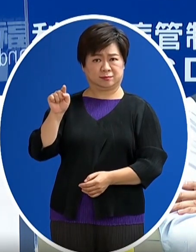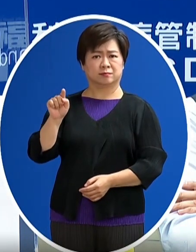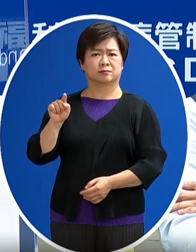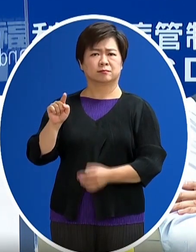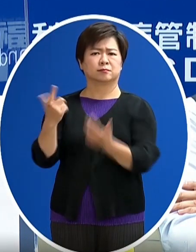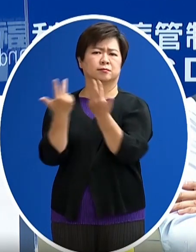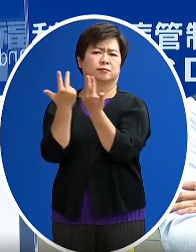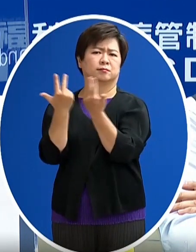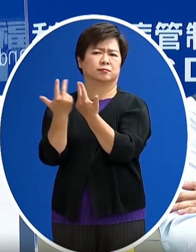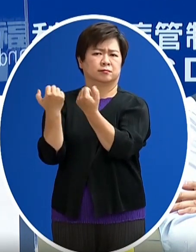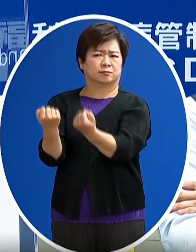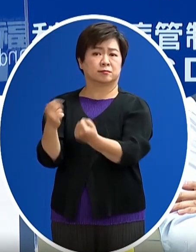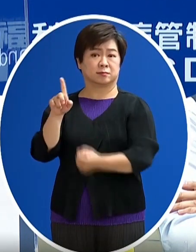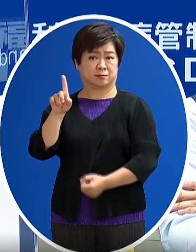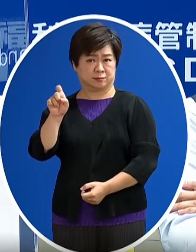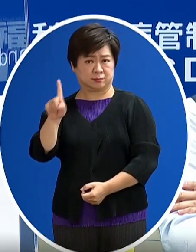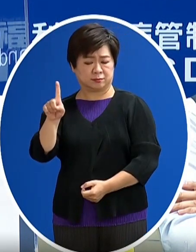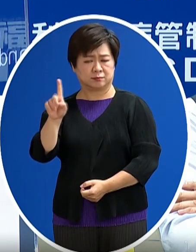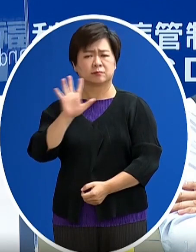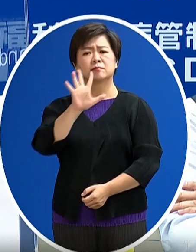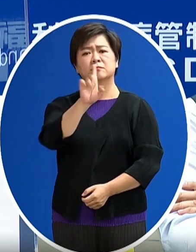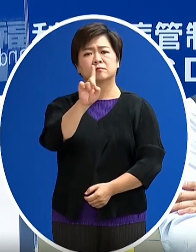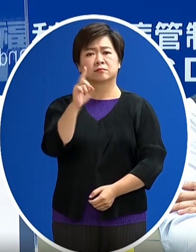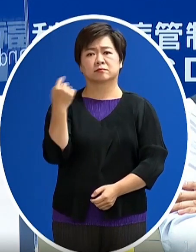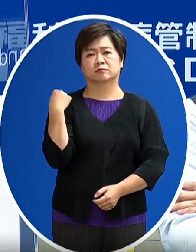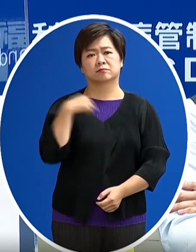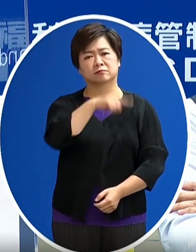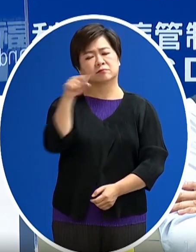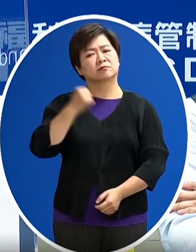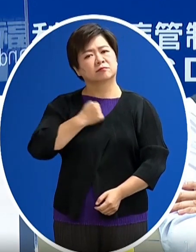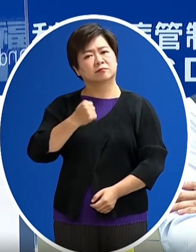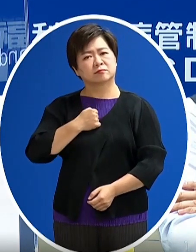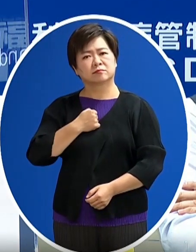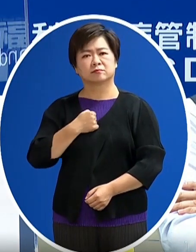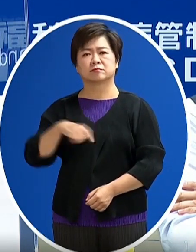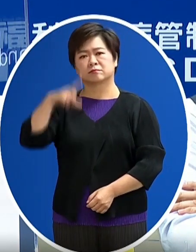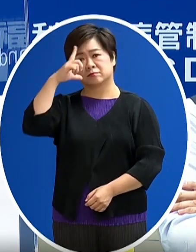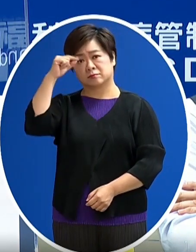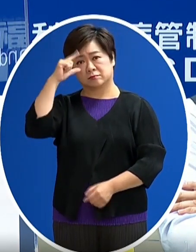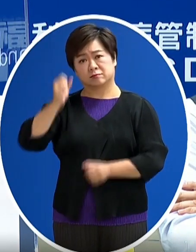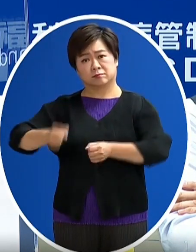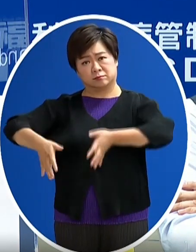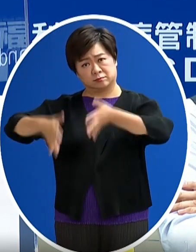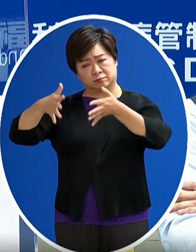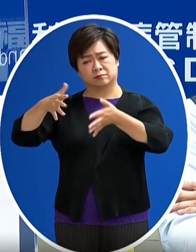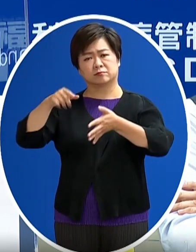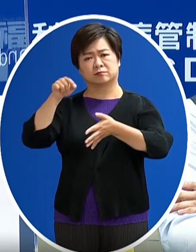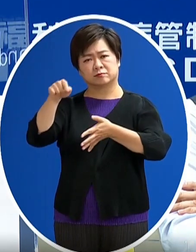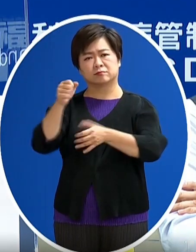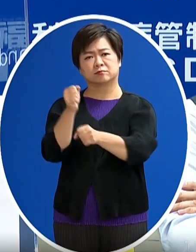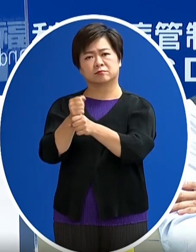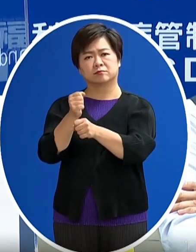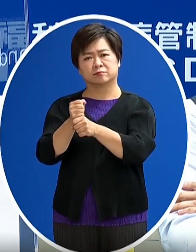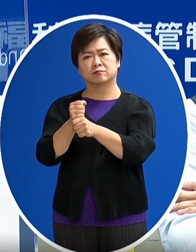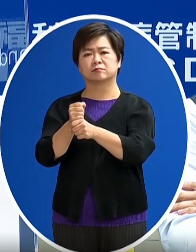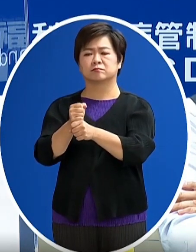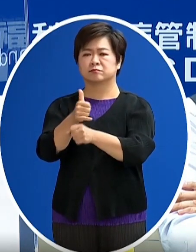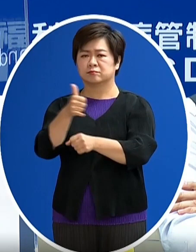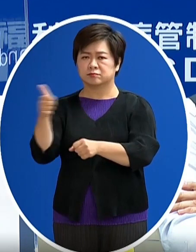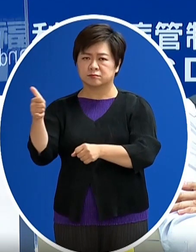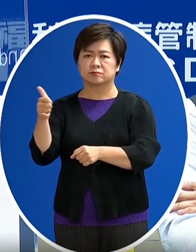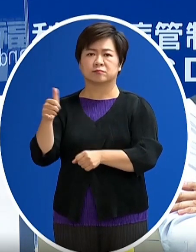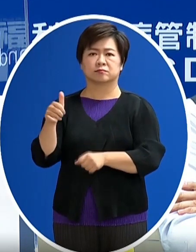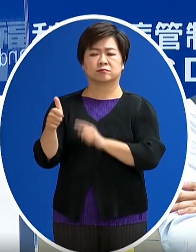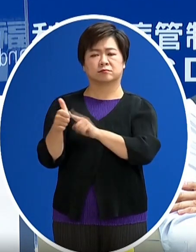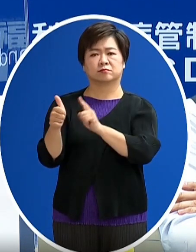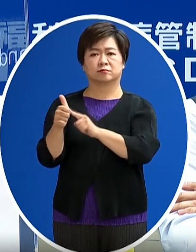一例，有一例是昨天大家已经知道，就是大圆柏的一个工作人员，那他们已